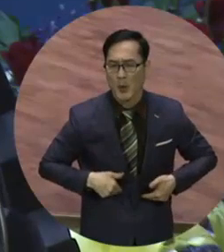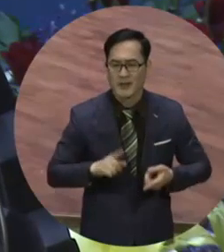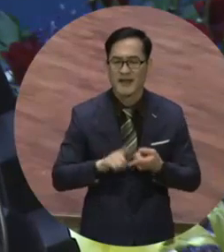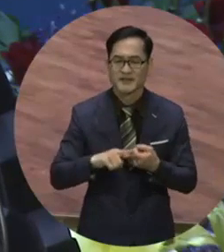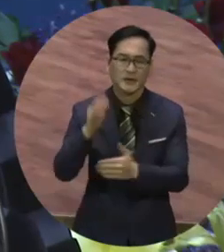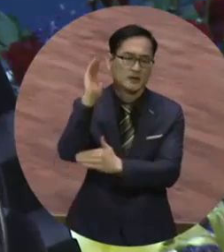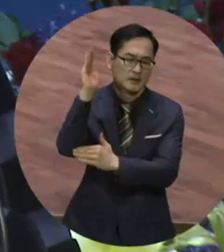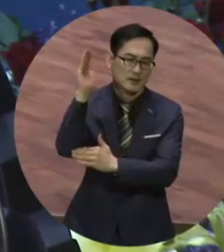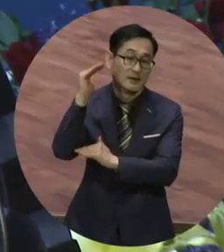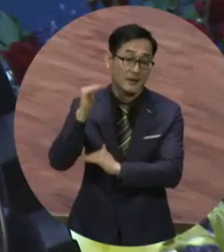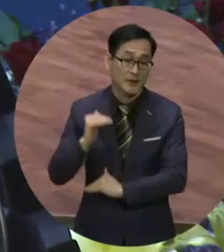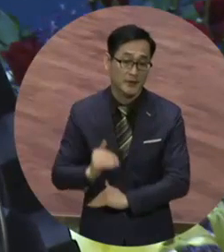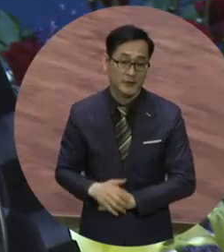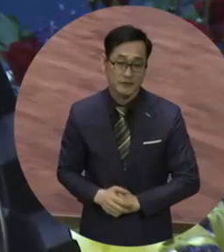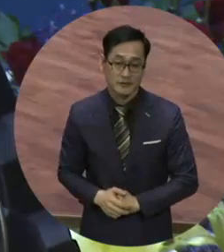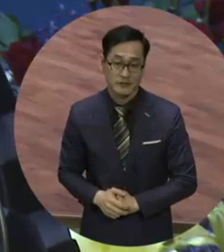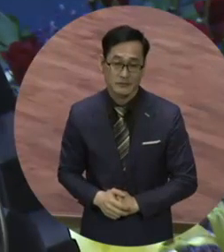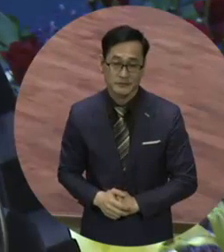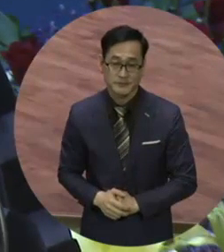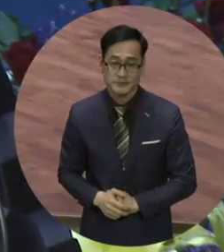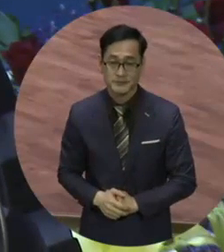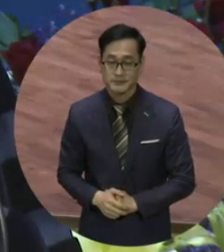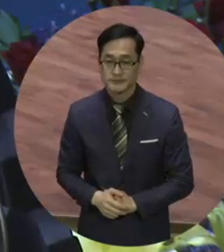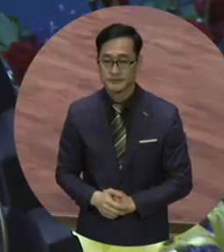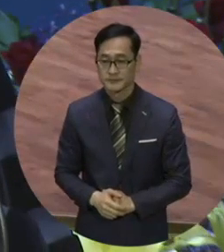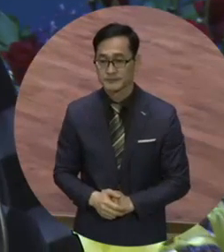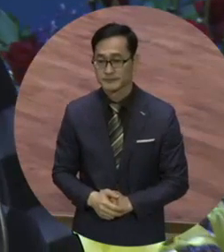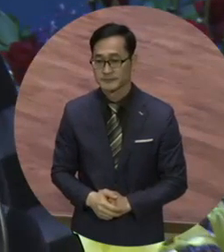말해주는 말씀이기 때문에 그렇습니다.